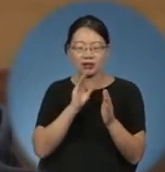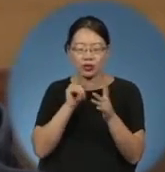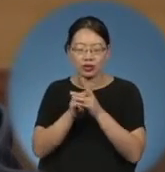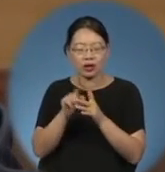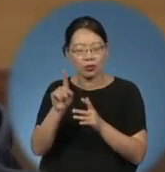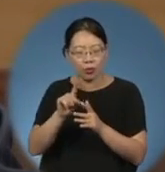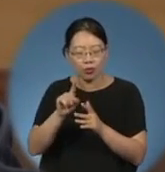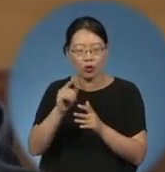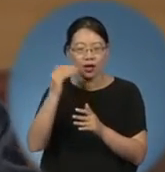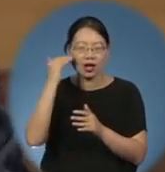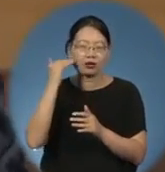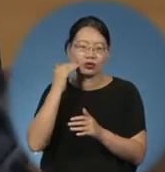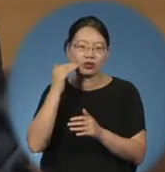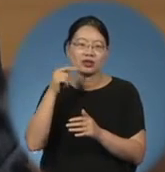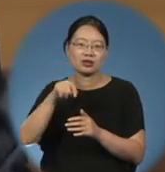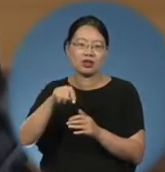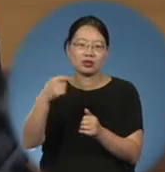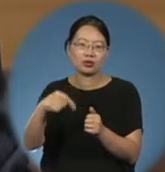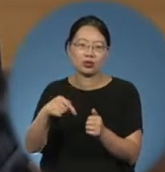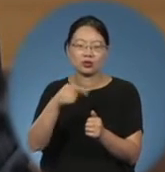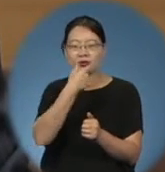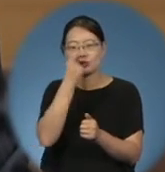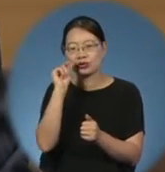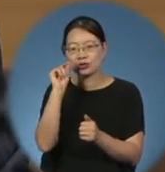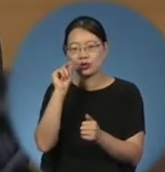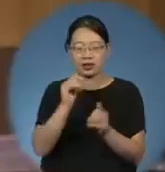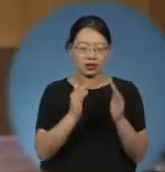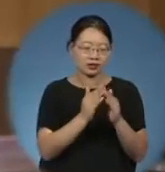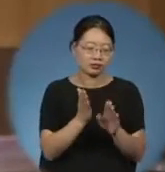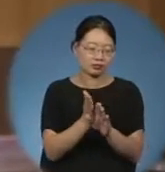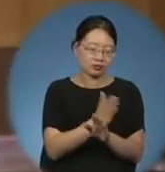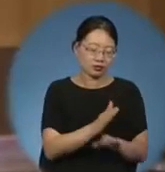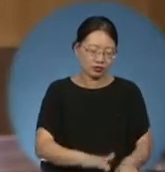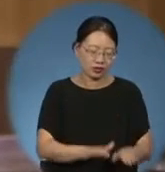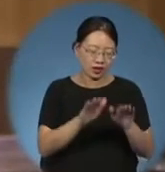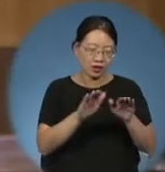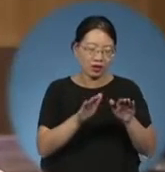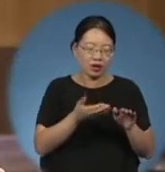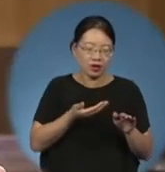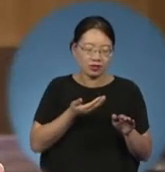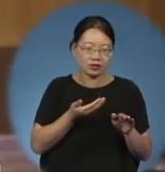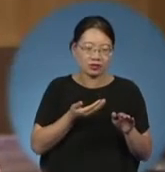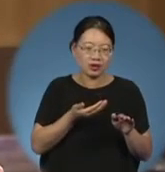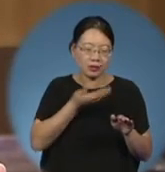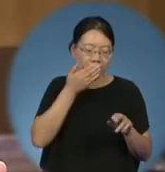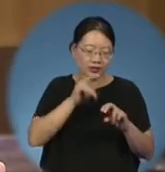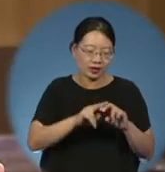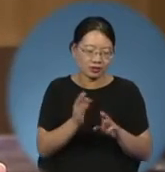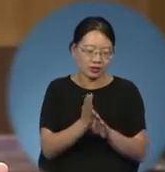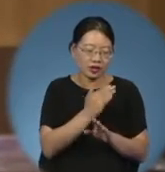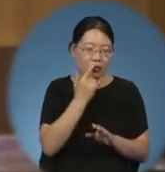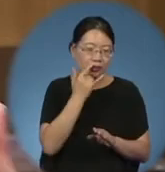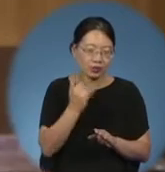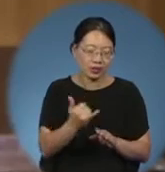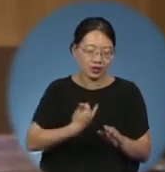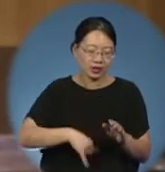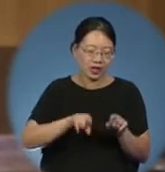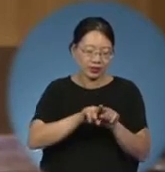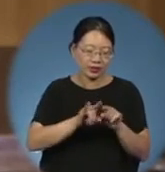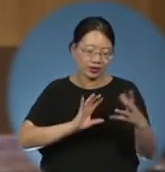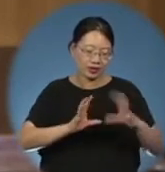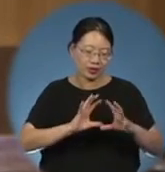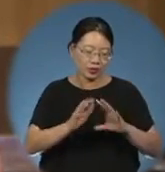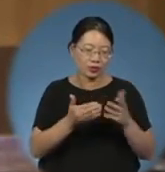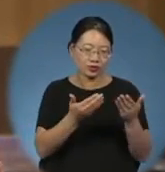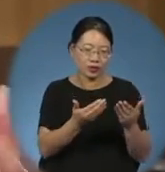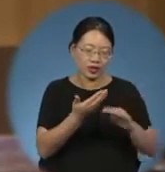있죠 가 아닌가 음 그런 생각을 제가 했구요 집에서부터 밥상머리에서 부터 네 엄마 아빠가 아이들과 토론을 하고